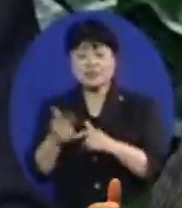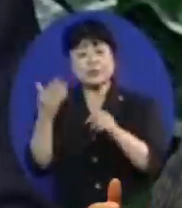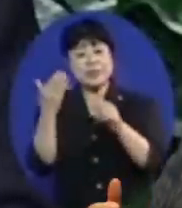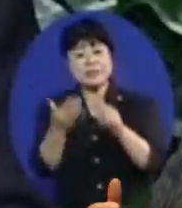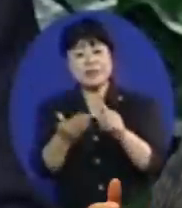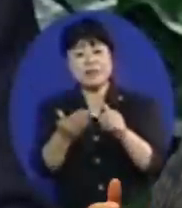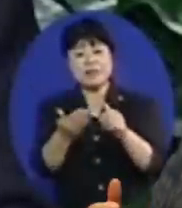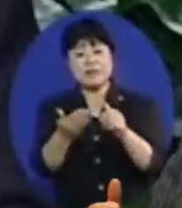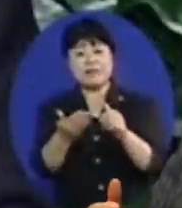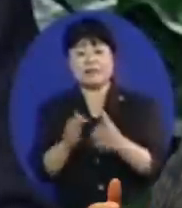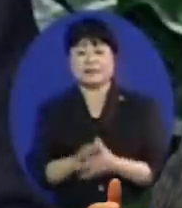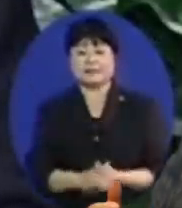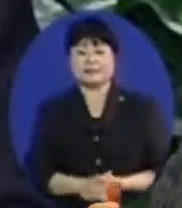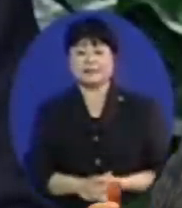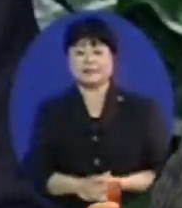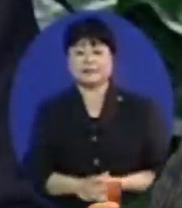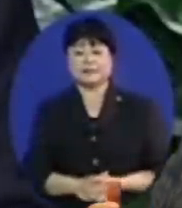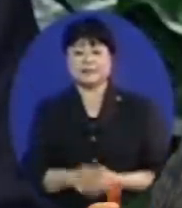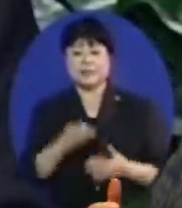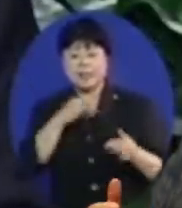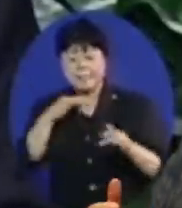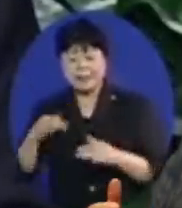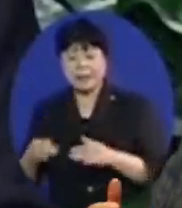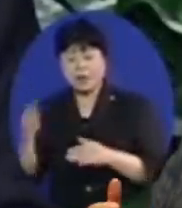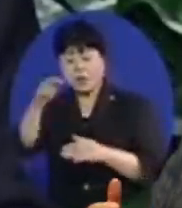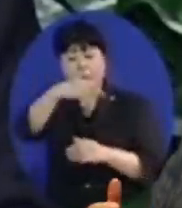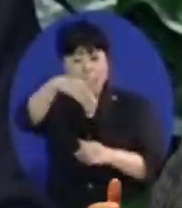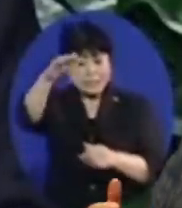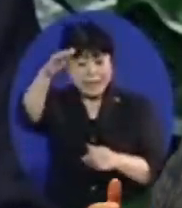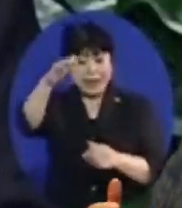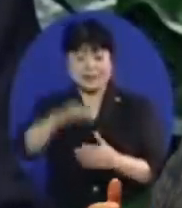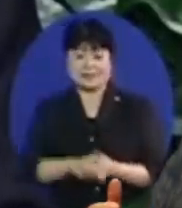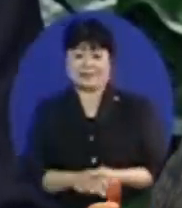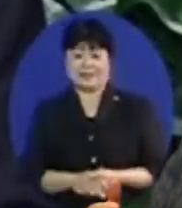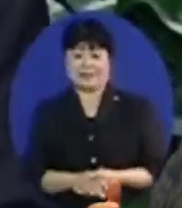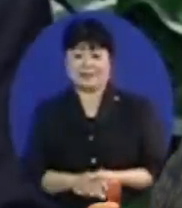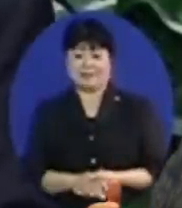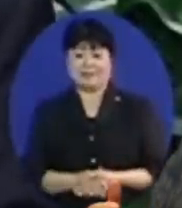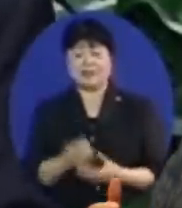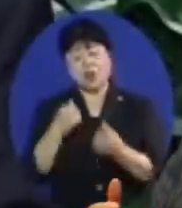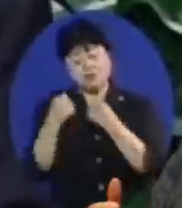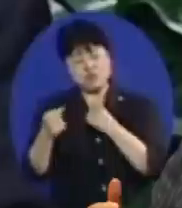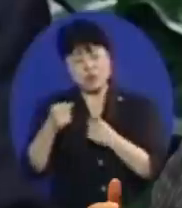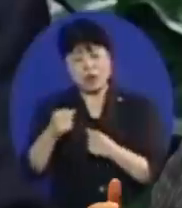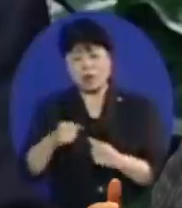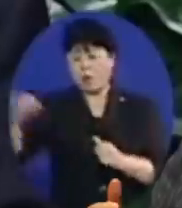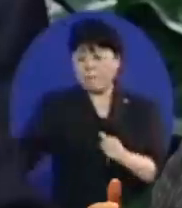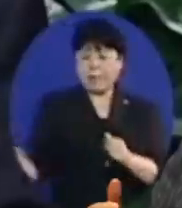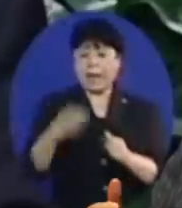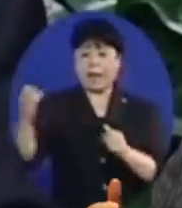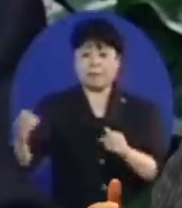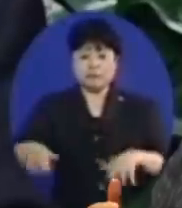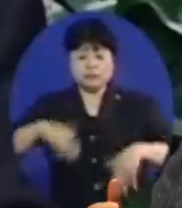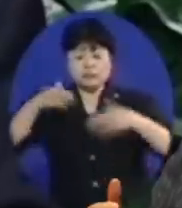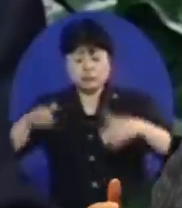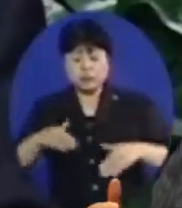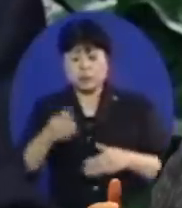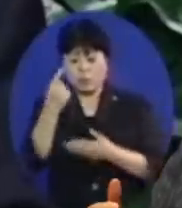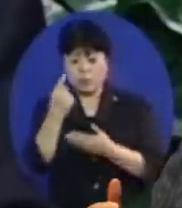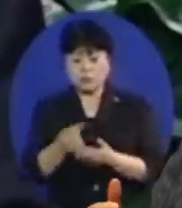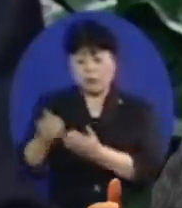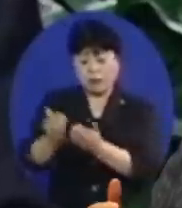예수님께서 바다 건너편으로 가자고 했는데 그럼에도 불구하고 광풍이 다가와서 바다 물결이